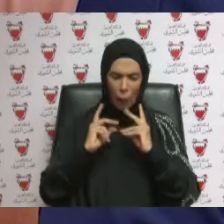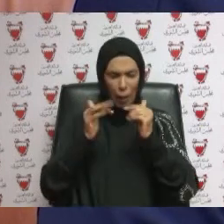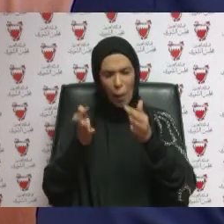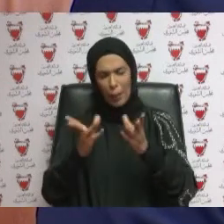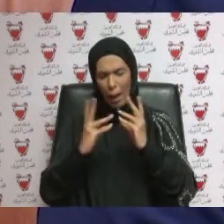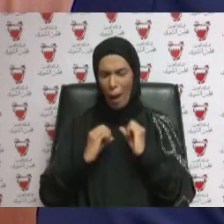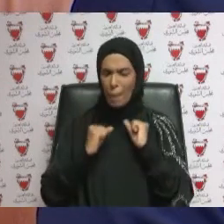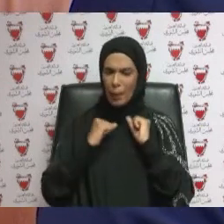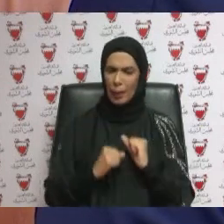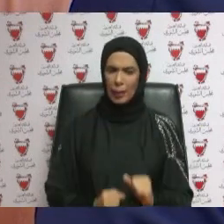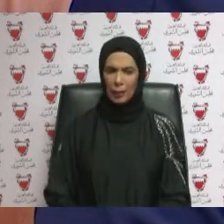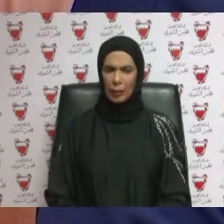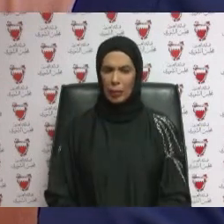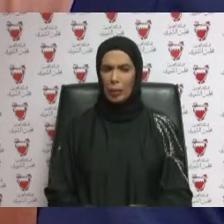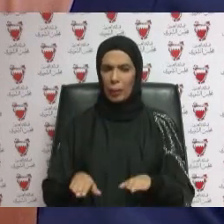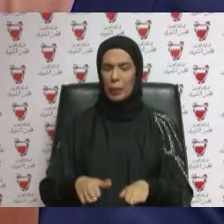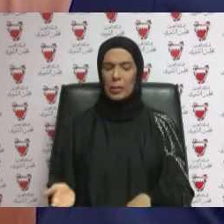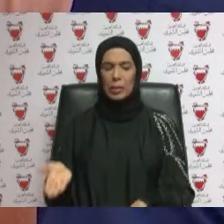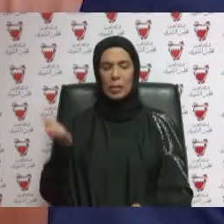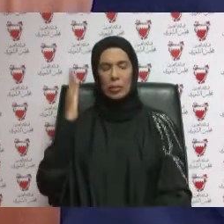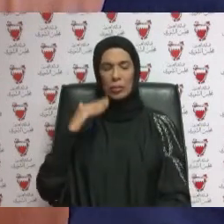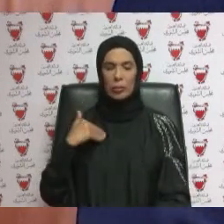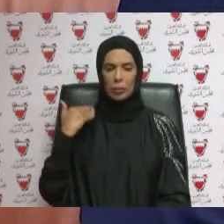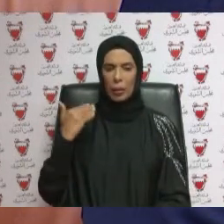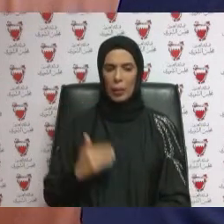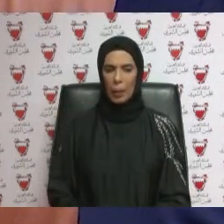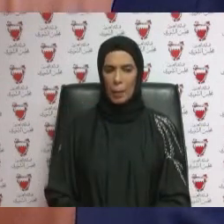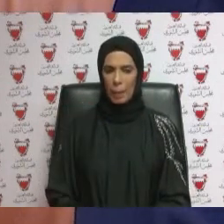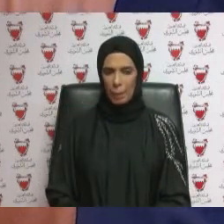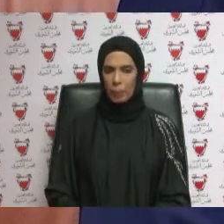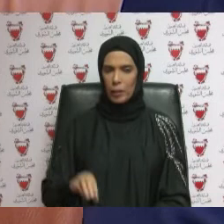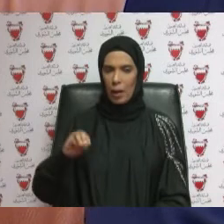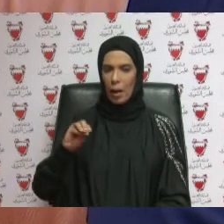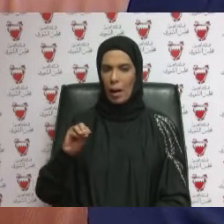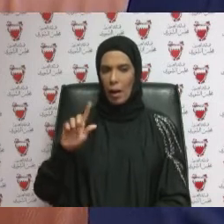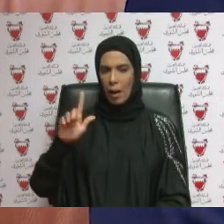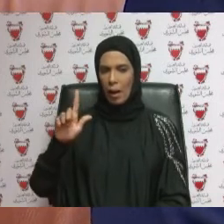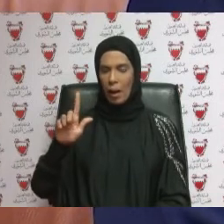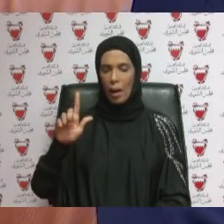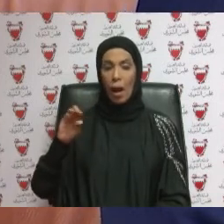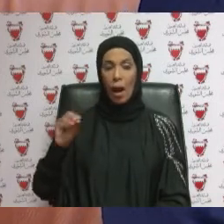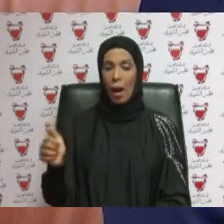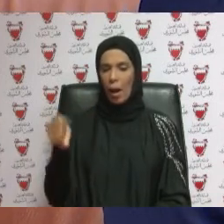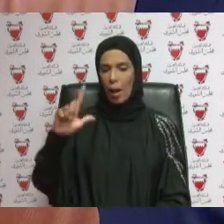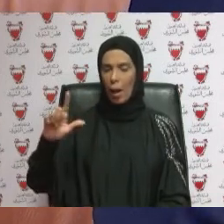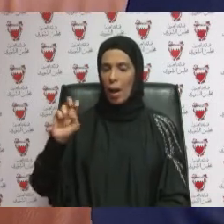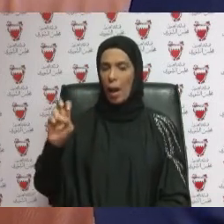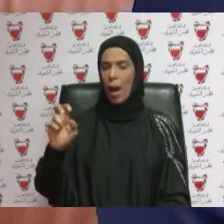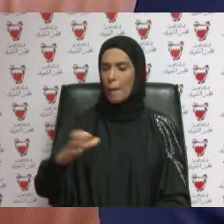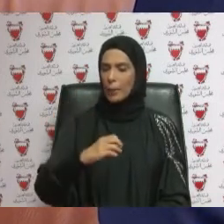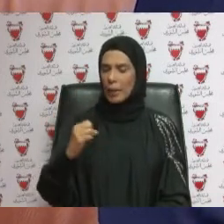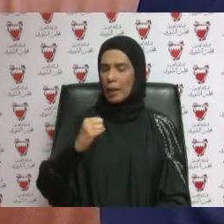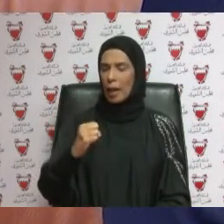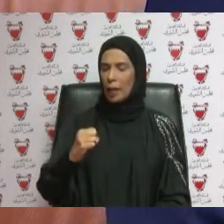استعراض للمجلس الأعلى للمرأة من خلال الأستاذة هالة الأنصاري مشكورة لعدد من الأمور اللي